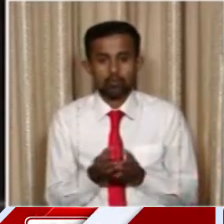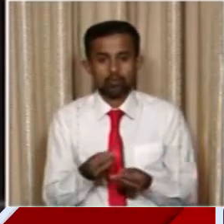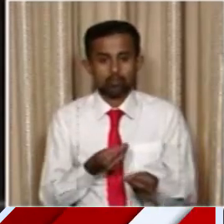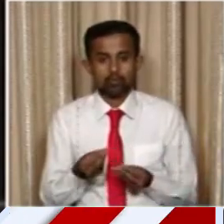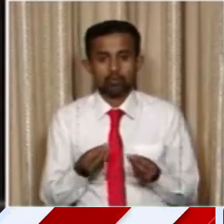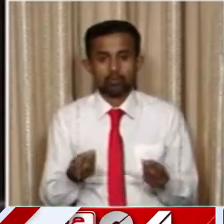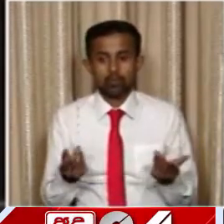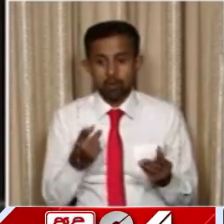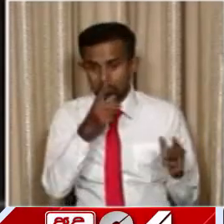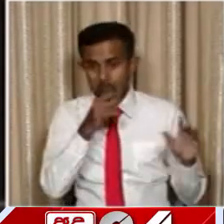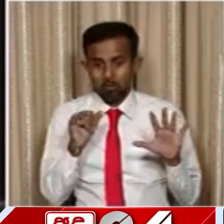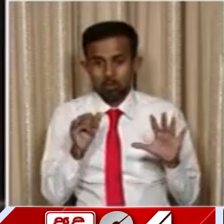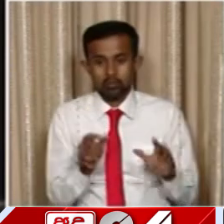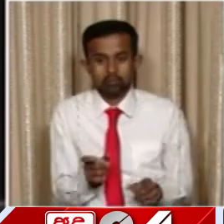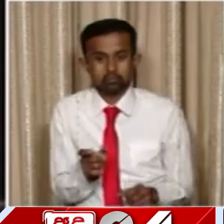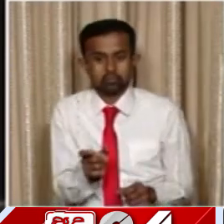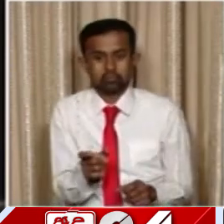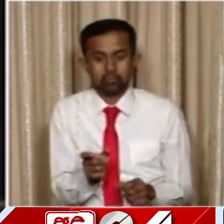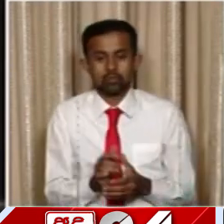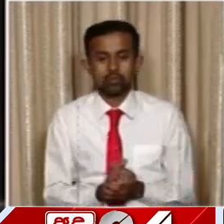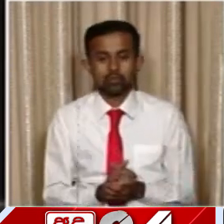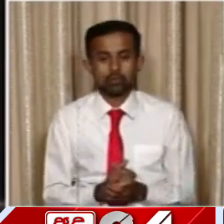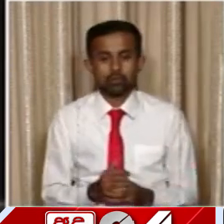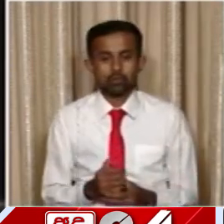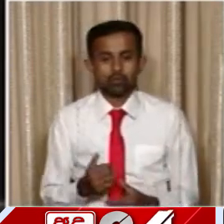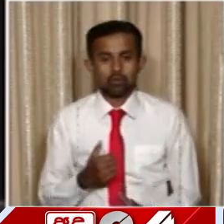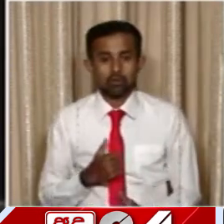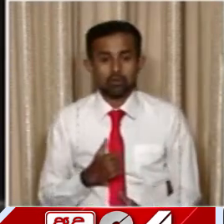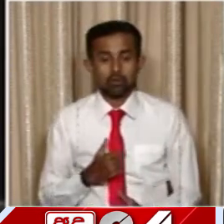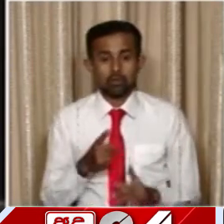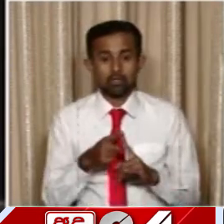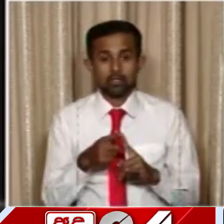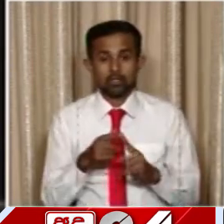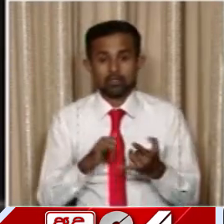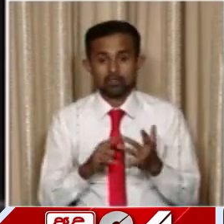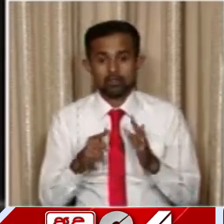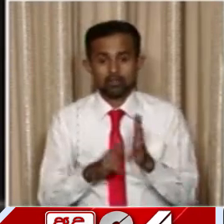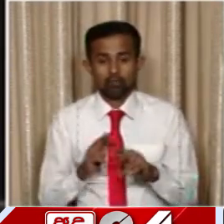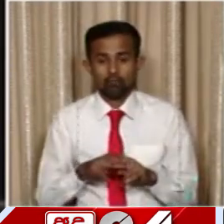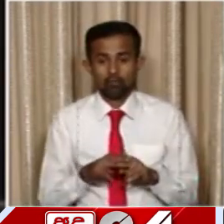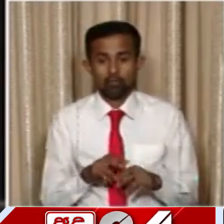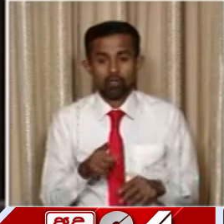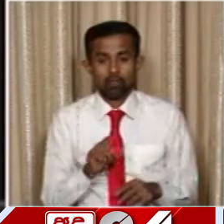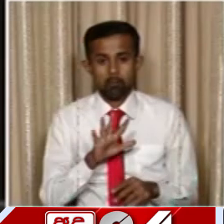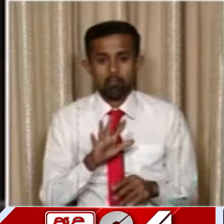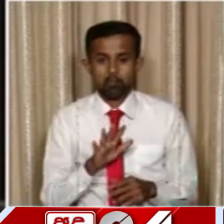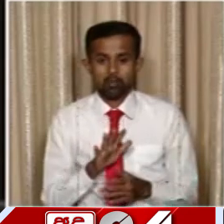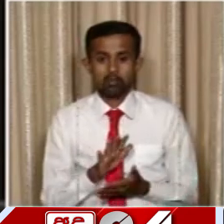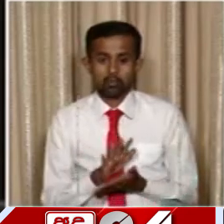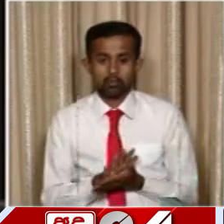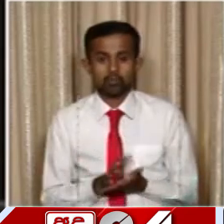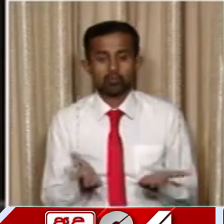දෙන්න නැතුව මාස 6ක් හිර කරගෙන ඉන්නවා අපි සභාපතිතුමනි අපි ease of doing business index එකේ 105ට ඉන්නවට අපි ඇත්තටම සතුටු වෙන්න